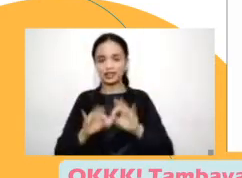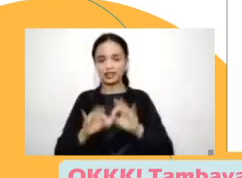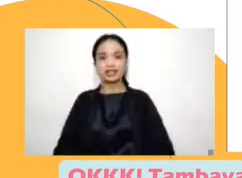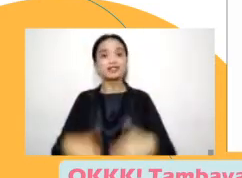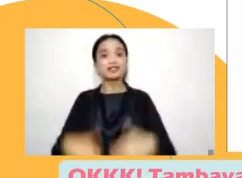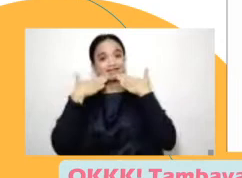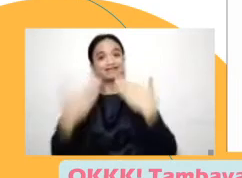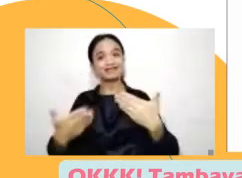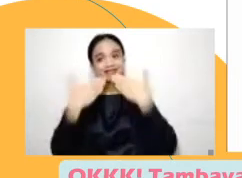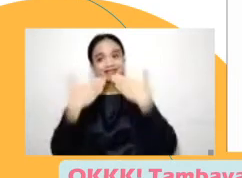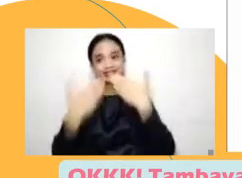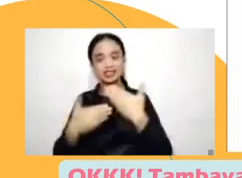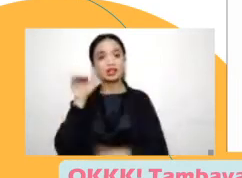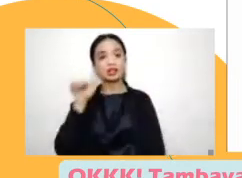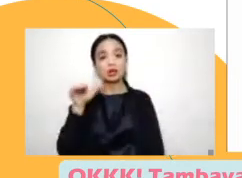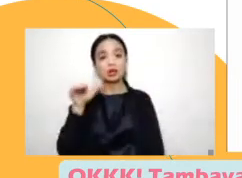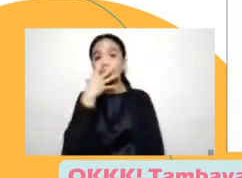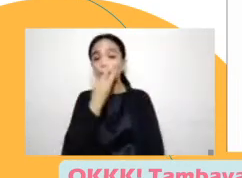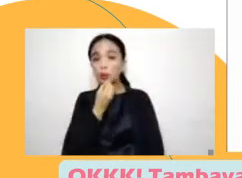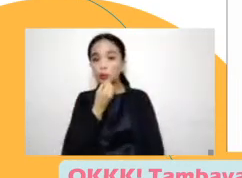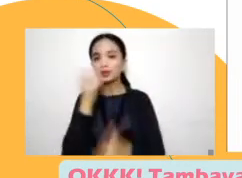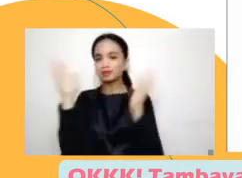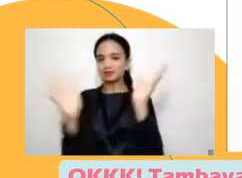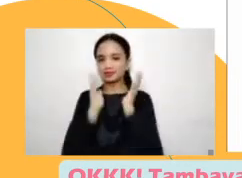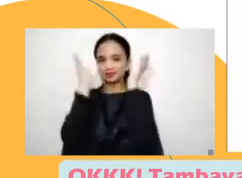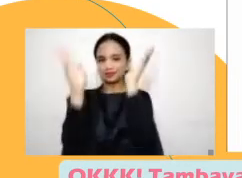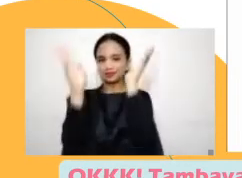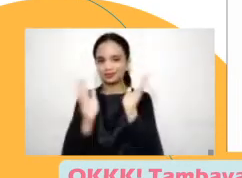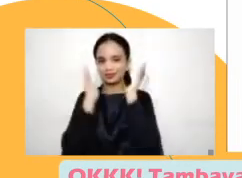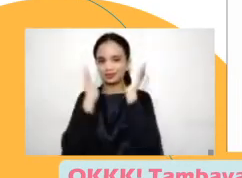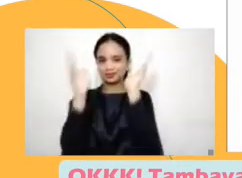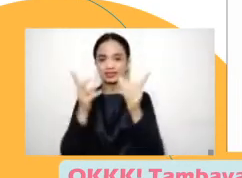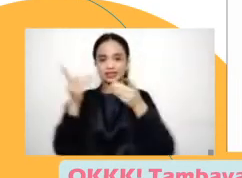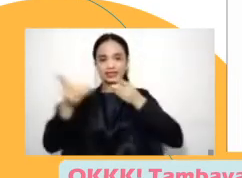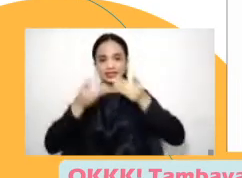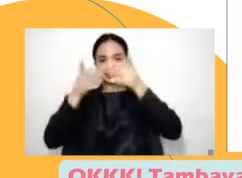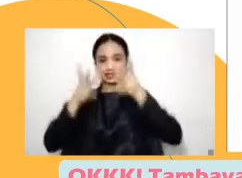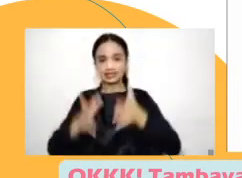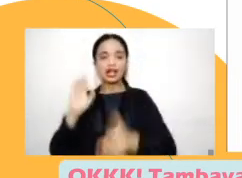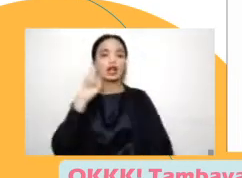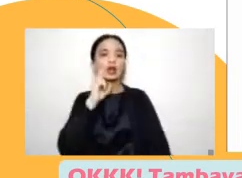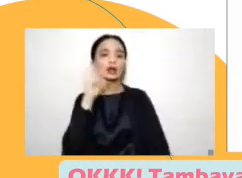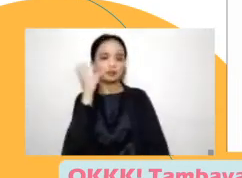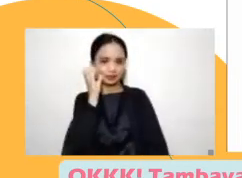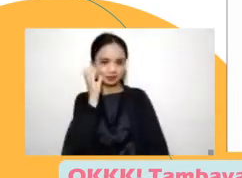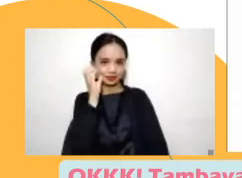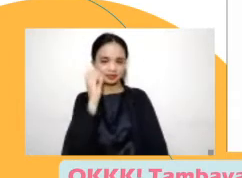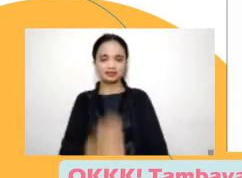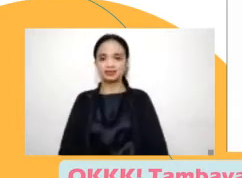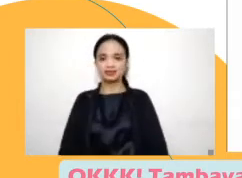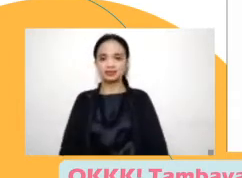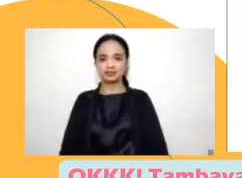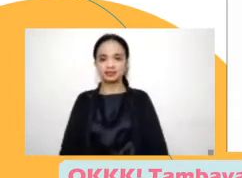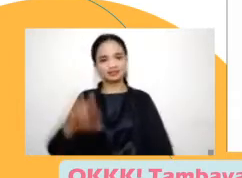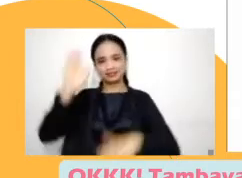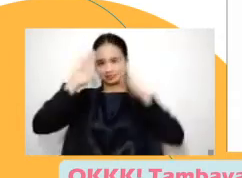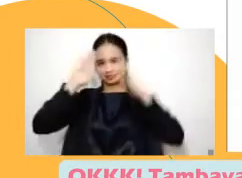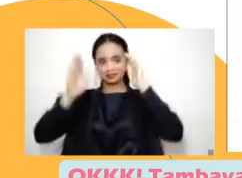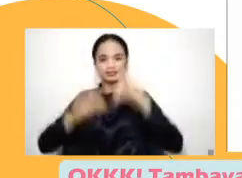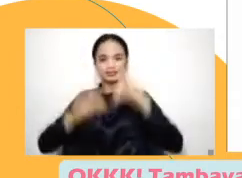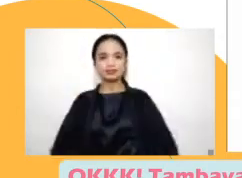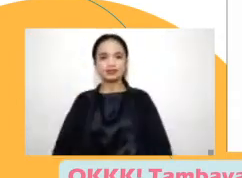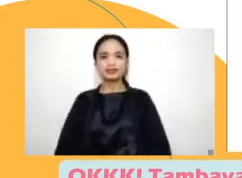pasasalamat, tinatawagan natin ang ating ka-Bricks katambayer, Director Ronilda Arco. Director Ronnie, hello!